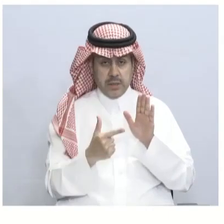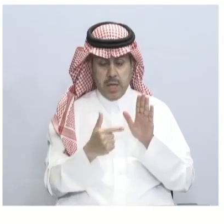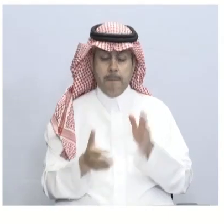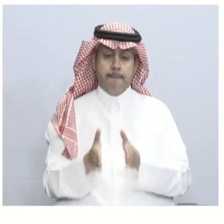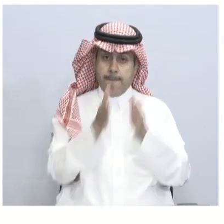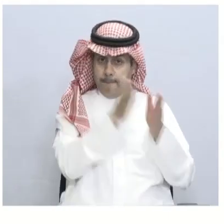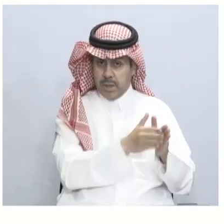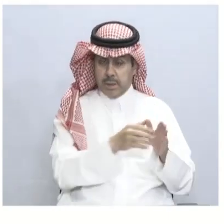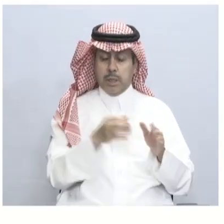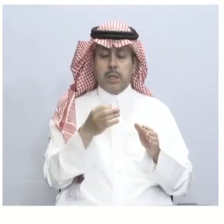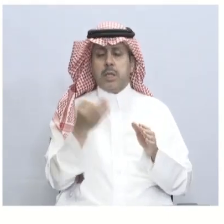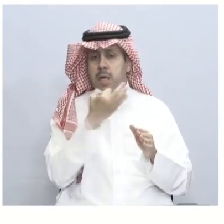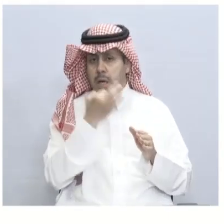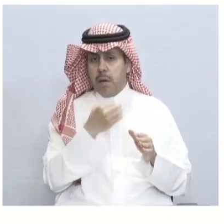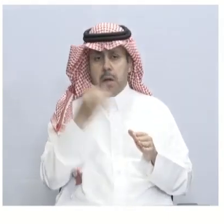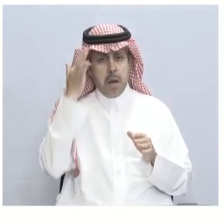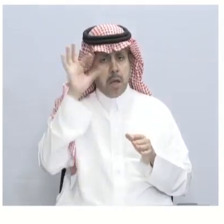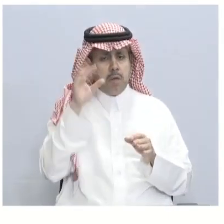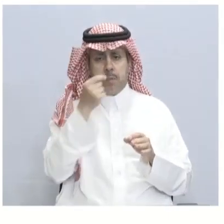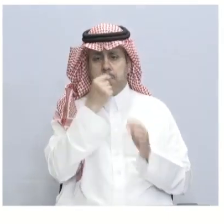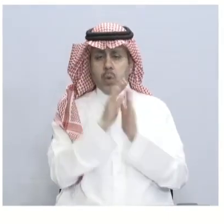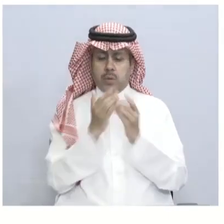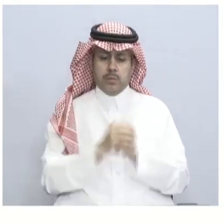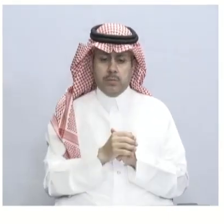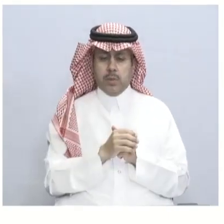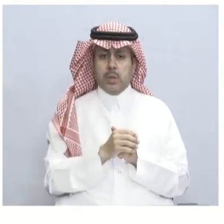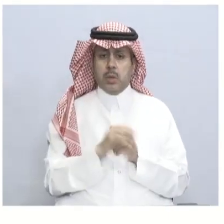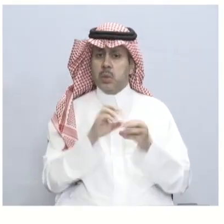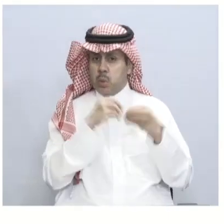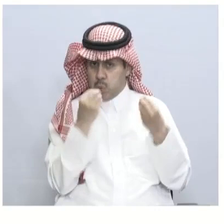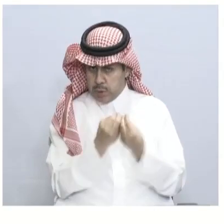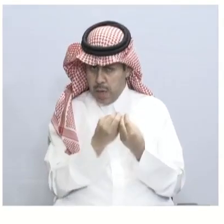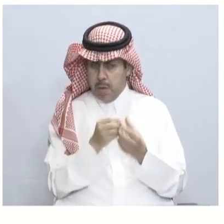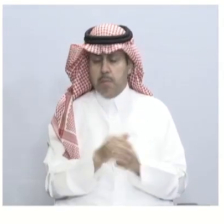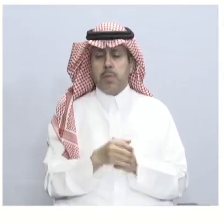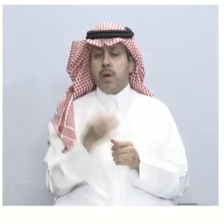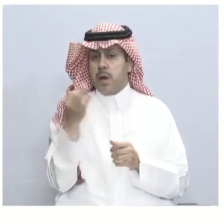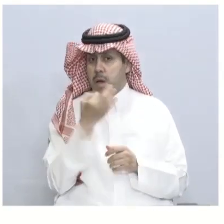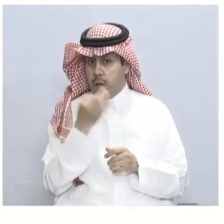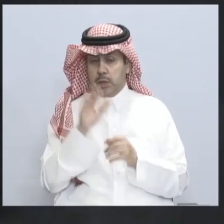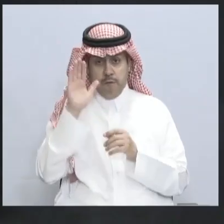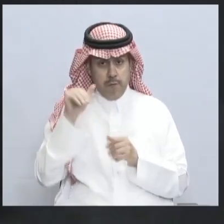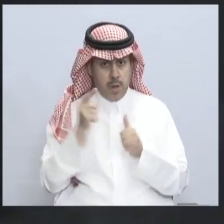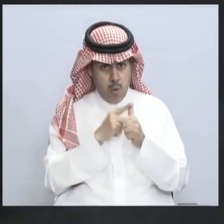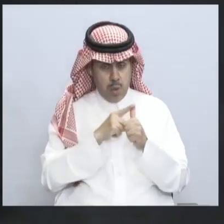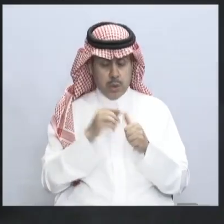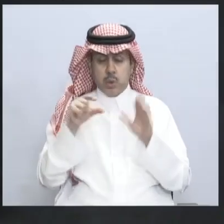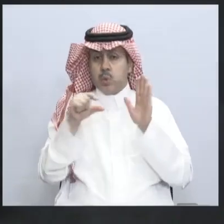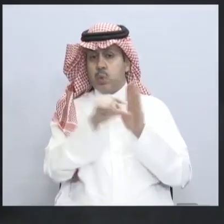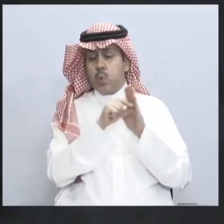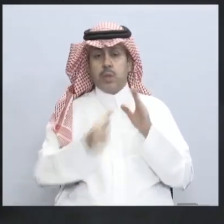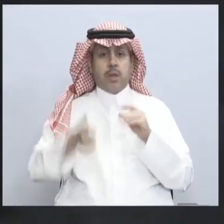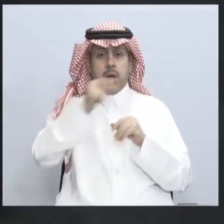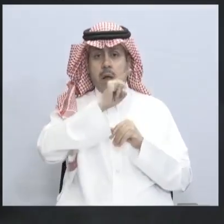ويستحبوا يا ابنائي ان يقرا في الركعه الاولى بعد الفاتحه سوره الاعلى